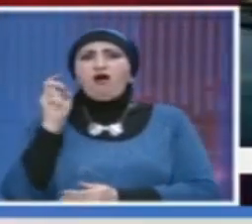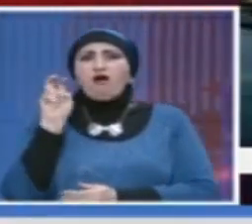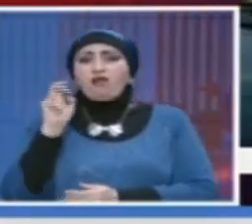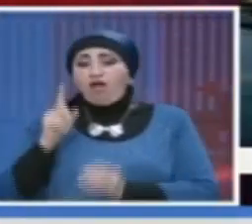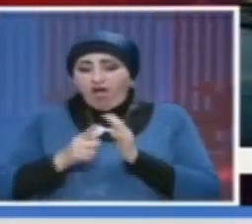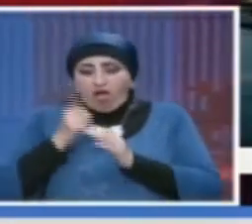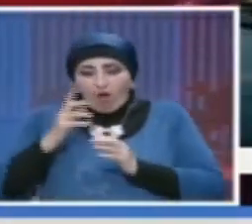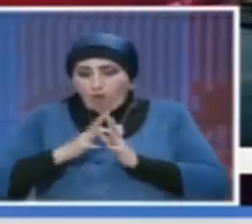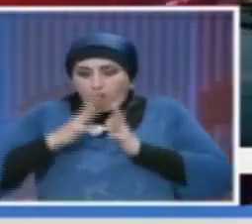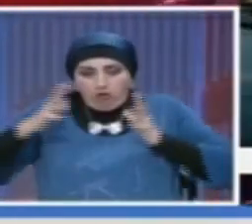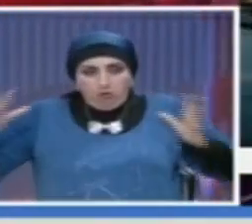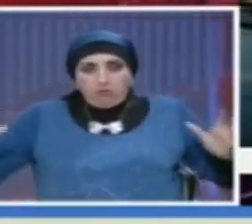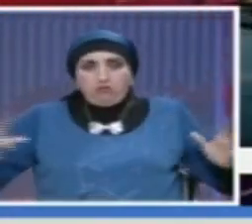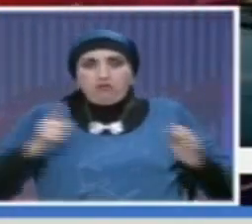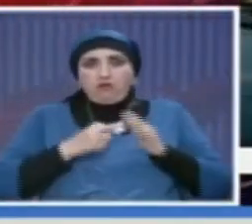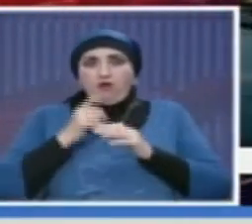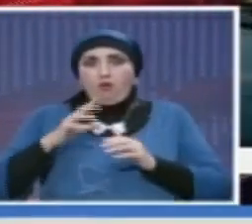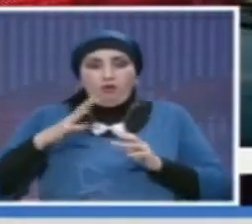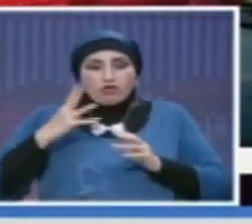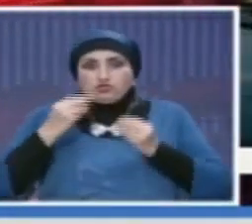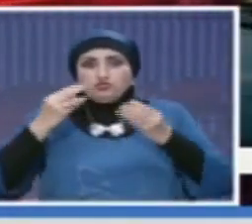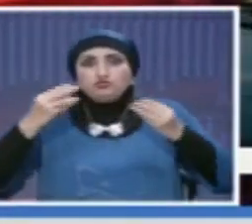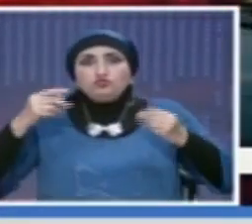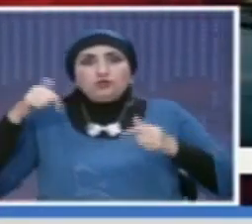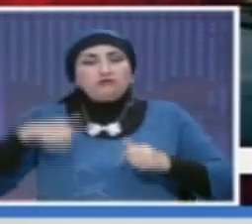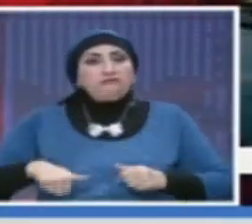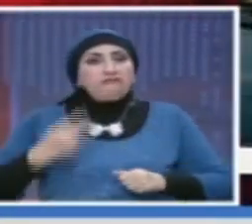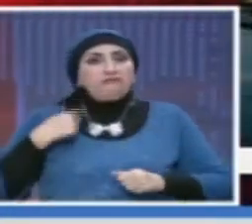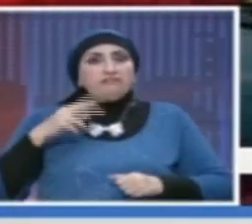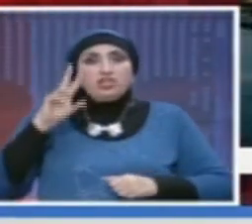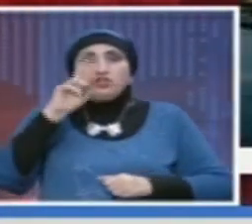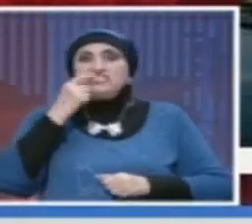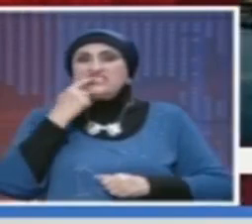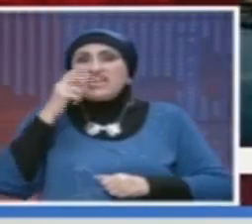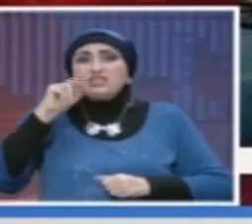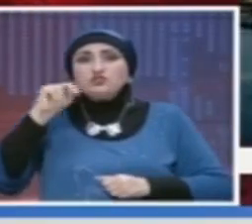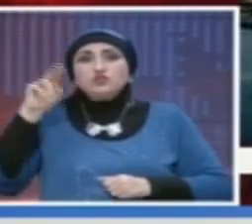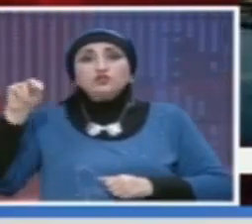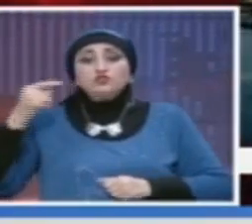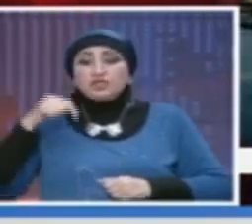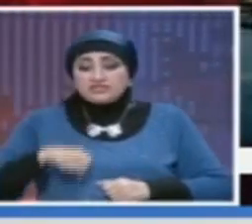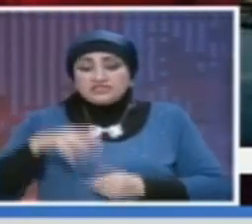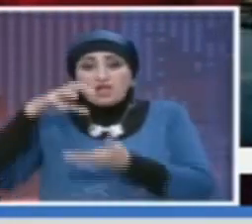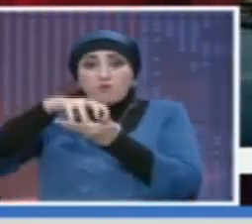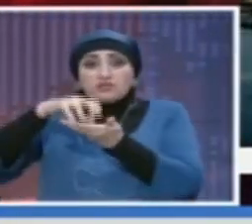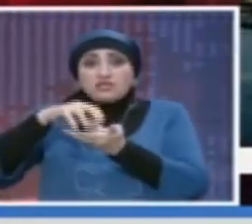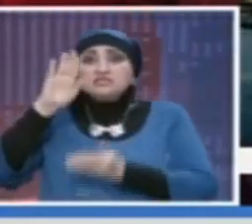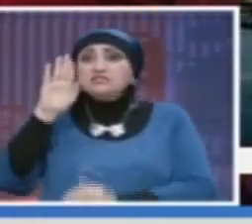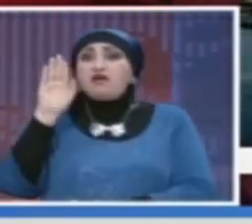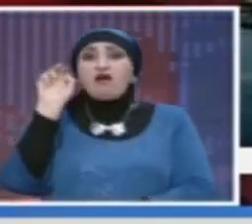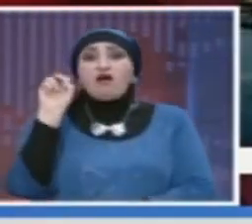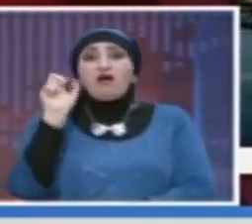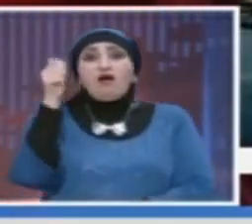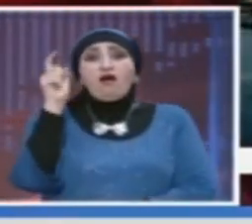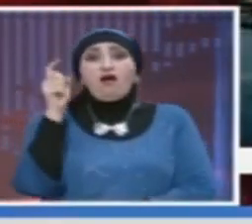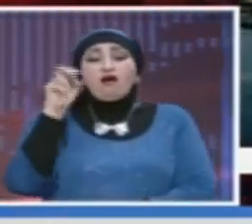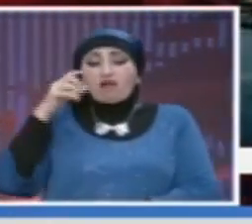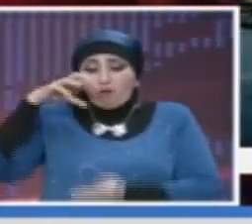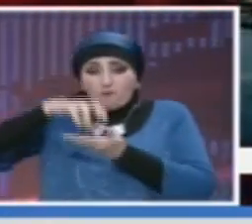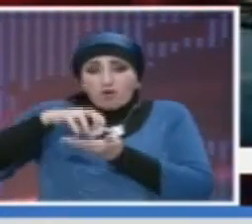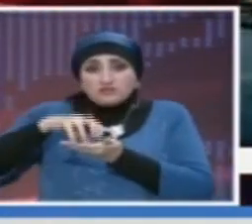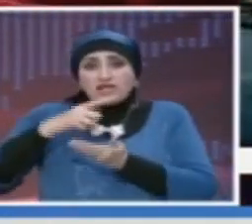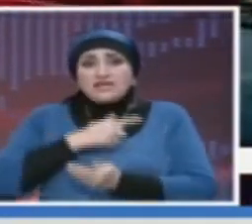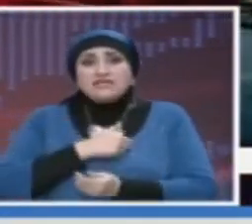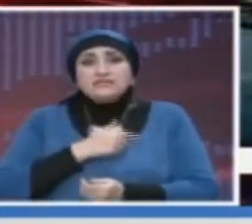عام 2020. الاكتشاف موجود في منطقة سقارة الأثرية، بالتحديد في منطقة